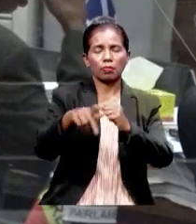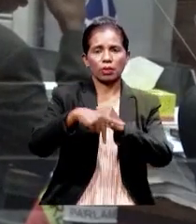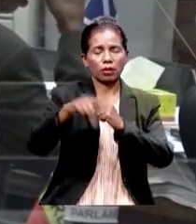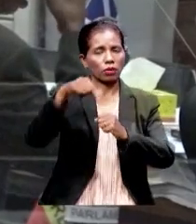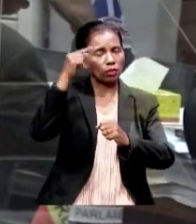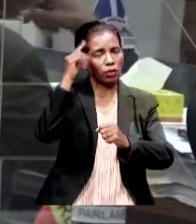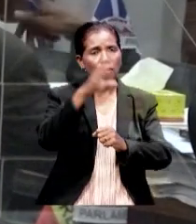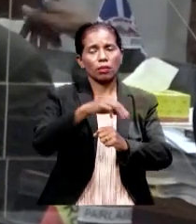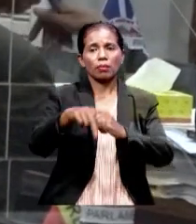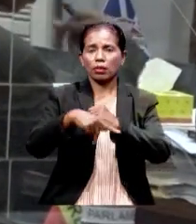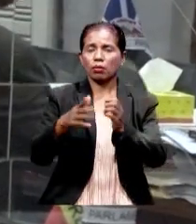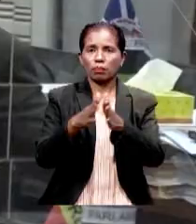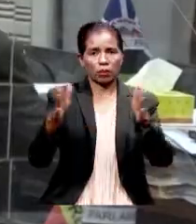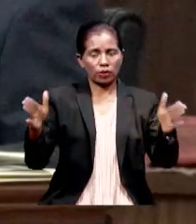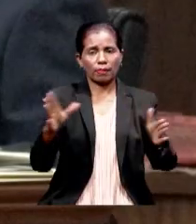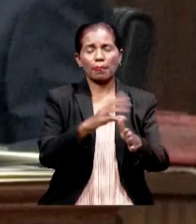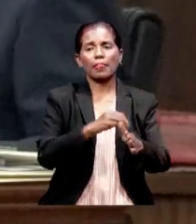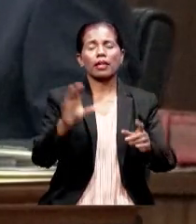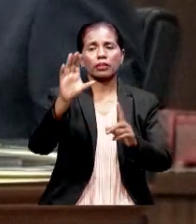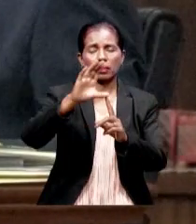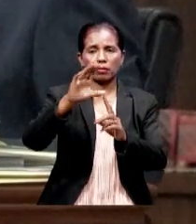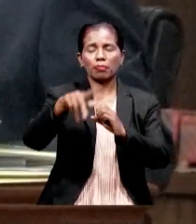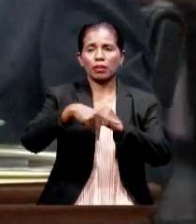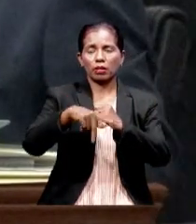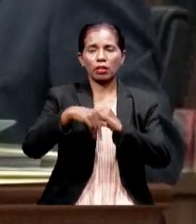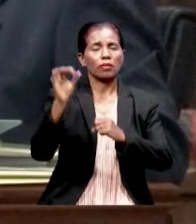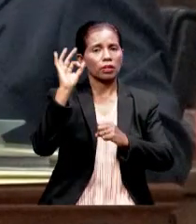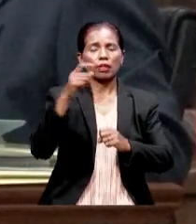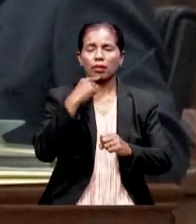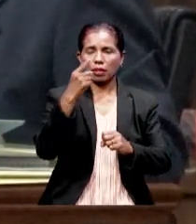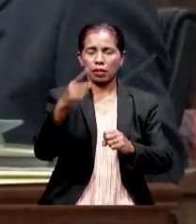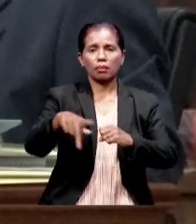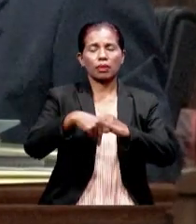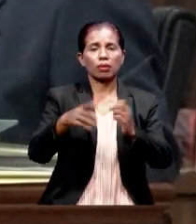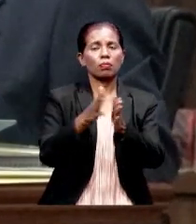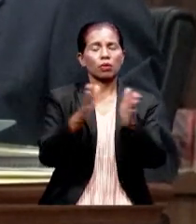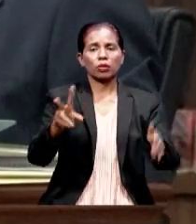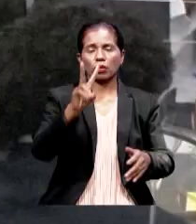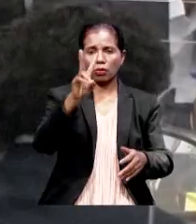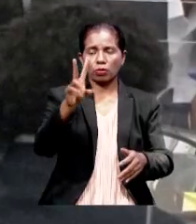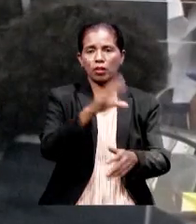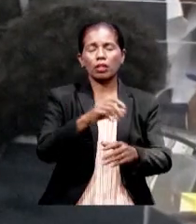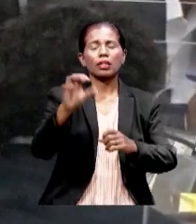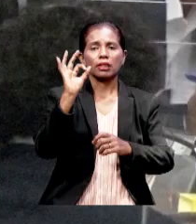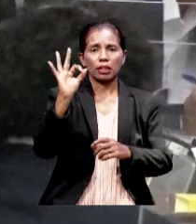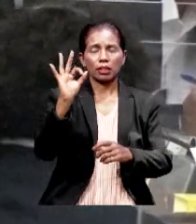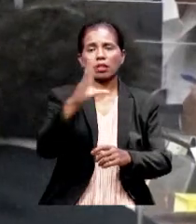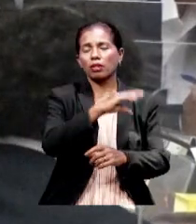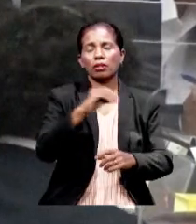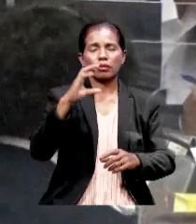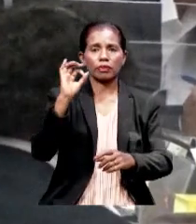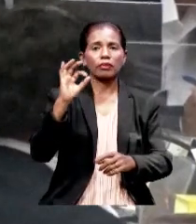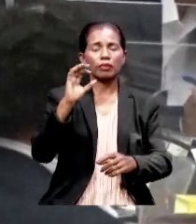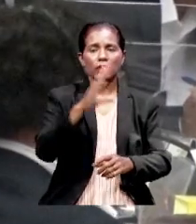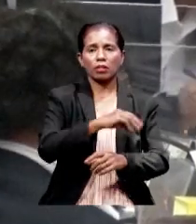oposição. Mai be ia siguna ne sefi bankada Fretling anise tugu teres ateten bankada bot rua hanesan senerte no Fretling iha ona entendimento